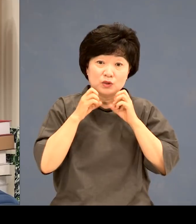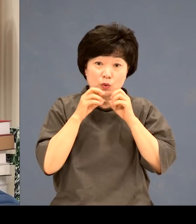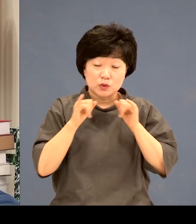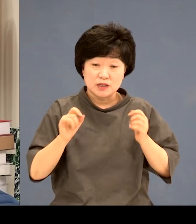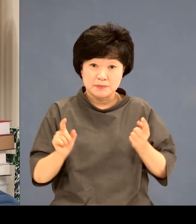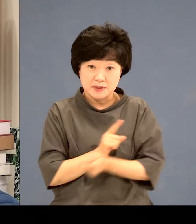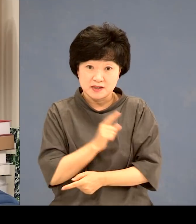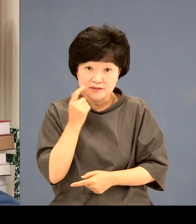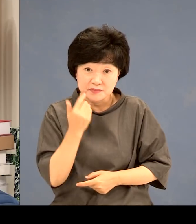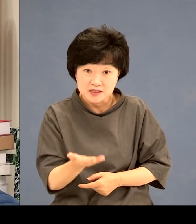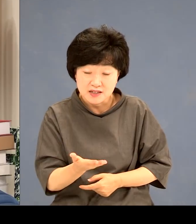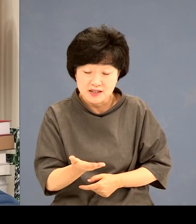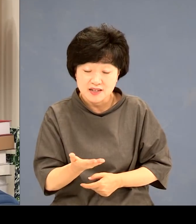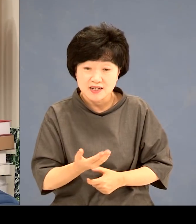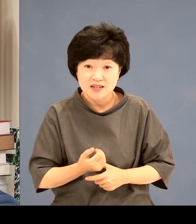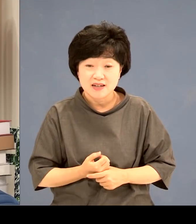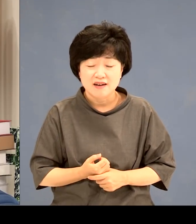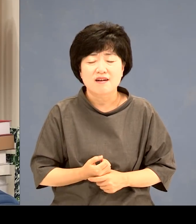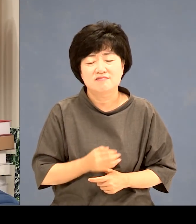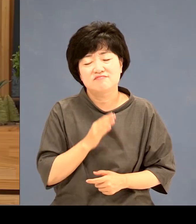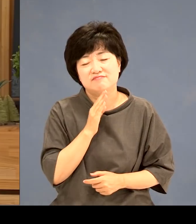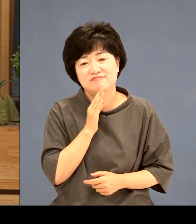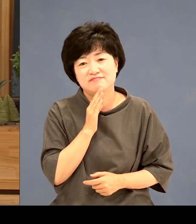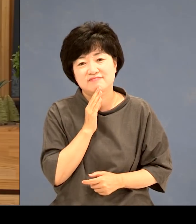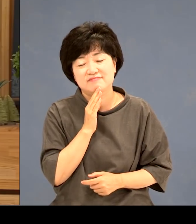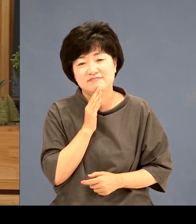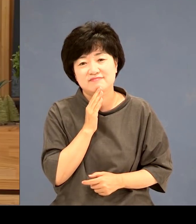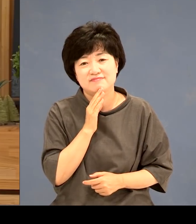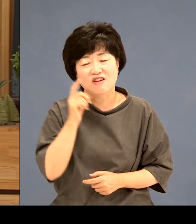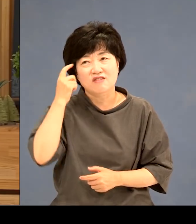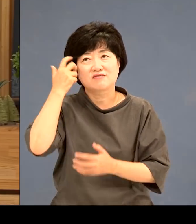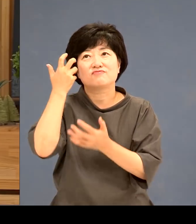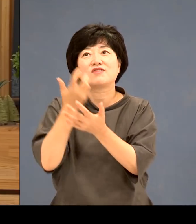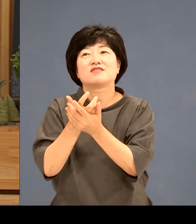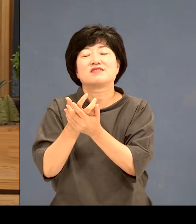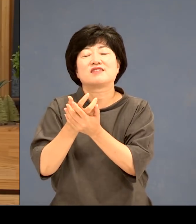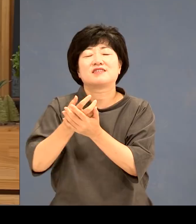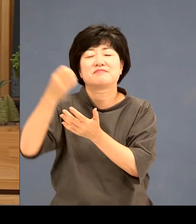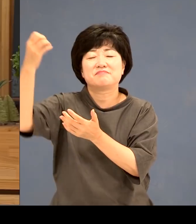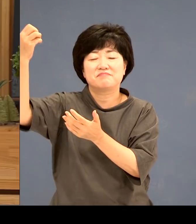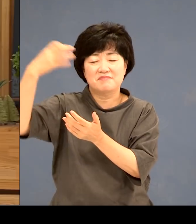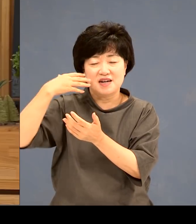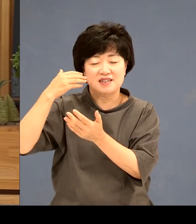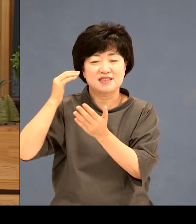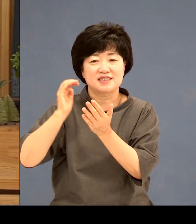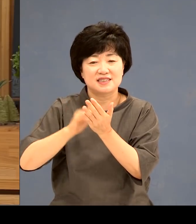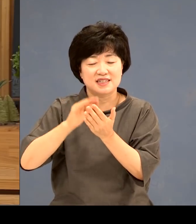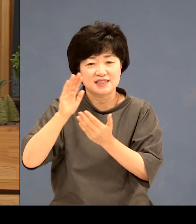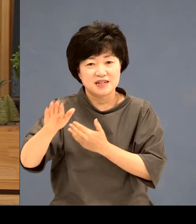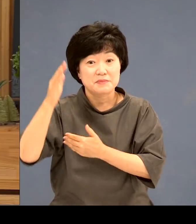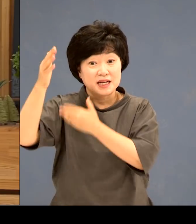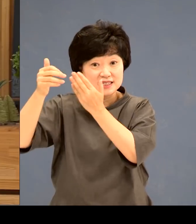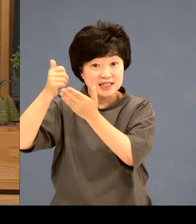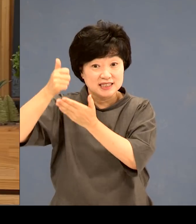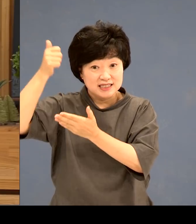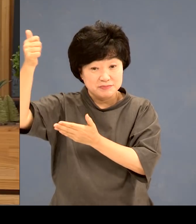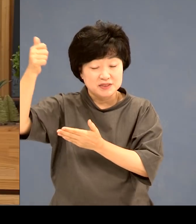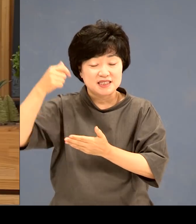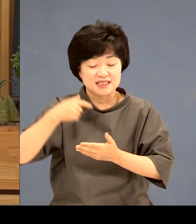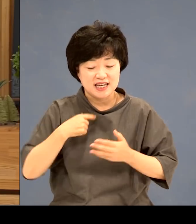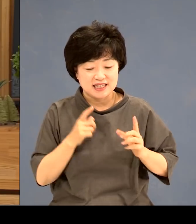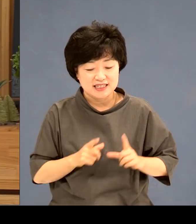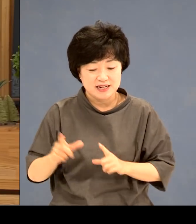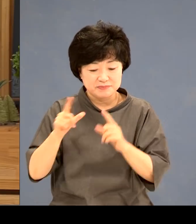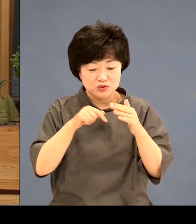비추게 되니까 그렇죠. 그게 더 많이 힘들었던 것 같아요. 네. 그럼 그 하나님의 충격적인 음성을 들으시고 난 후에 성회사님은